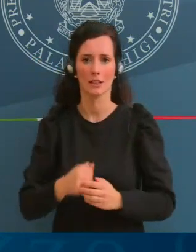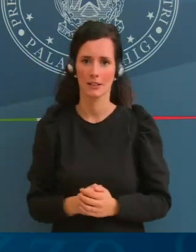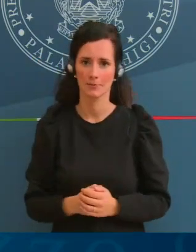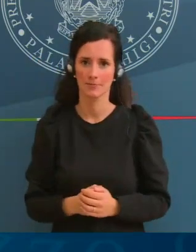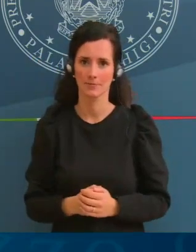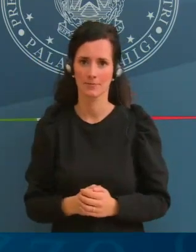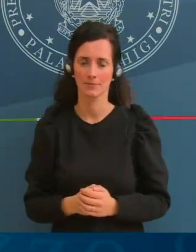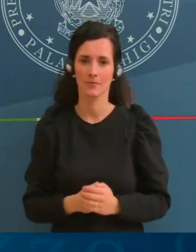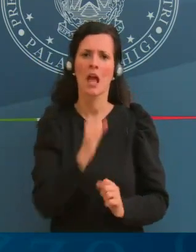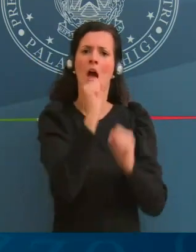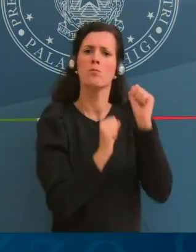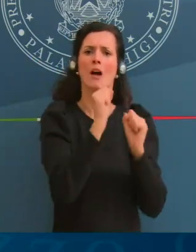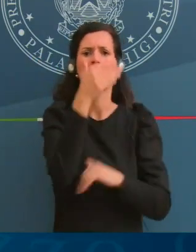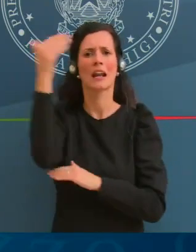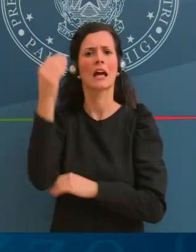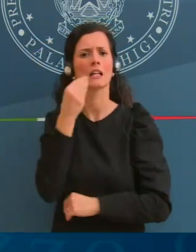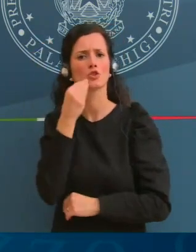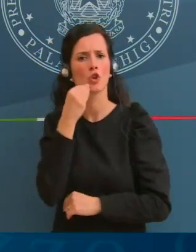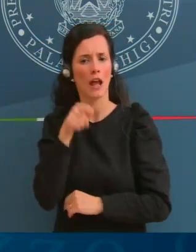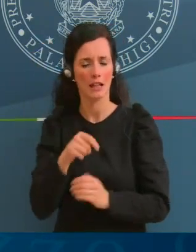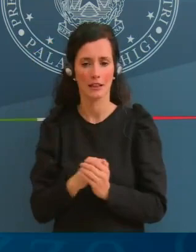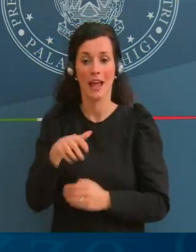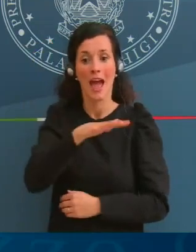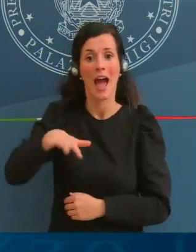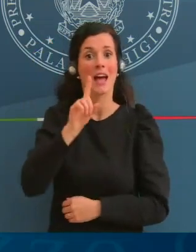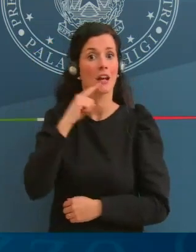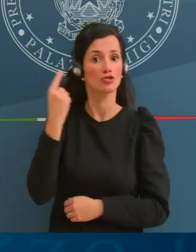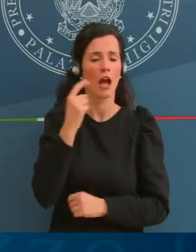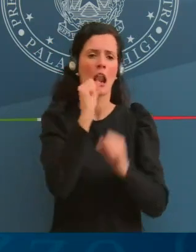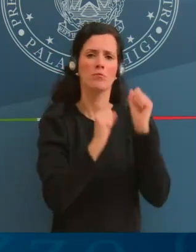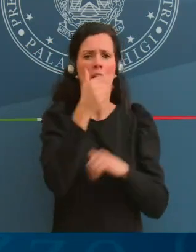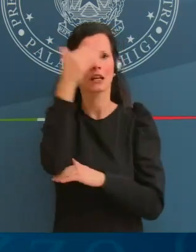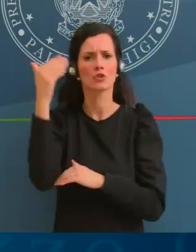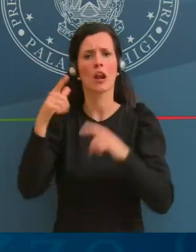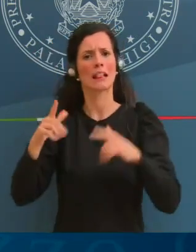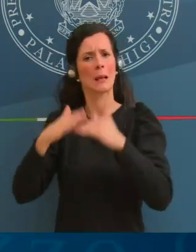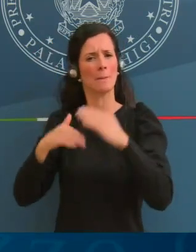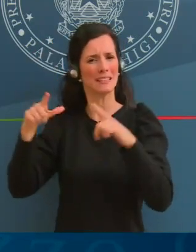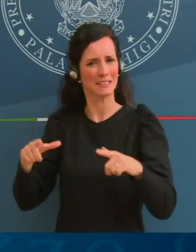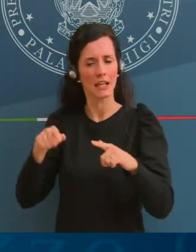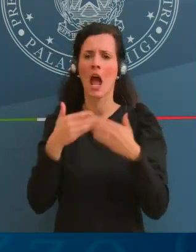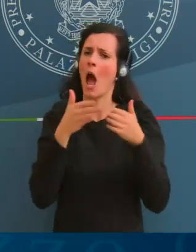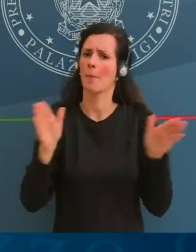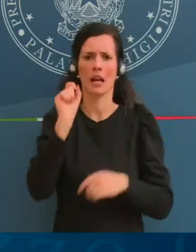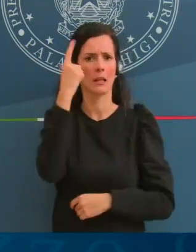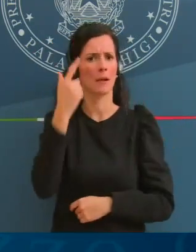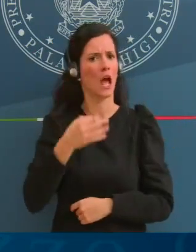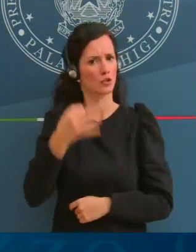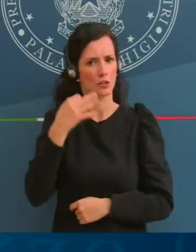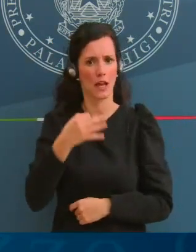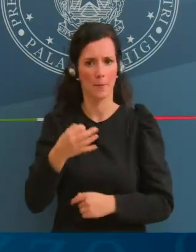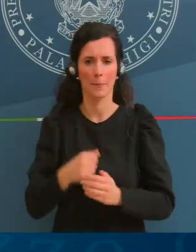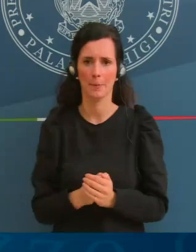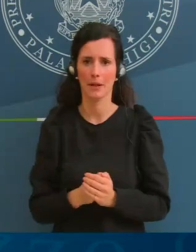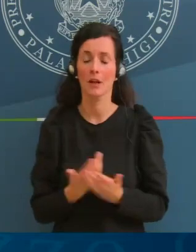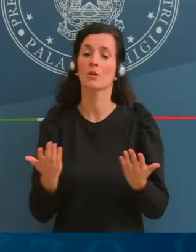quindi sarà possibile anche pranzare il giorno di natale per intenderci di santo stefano nelle aree arancione